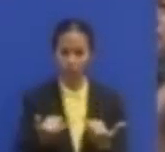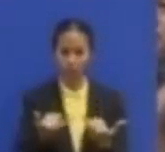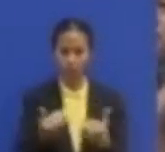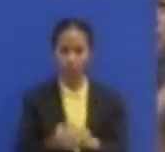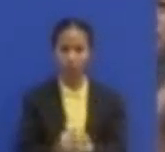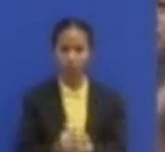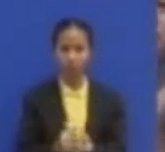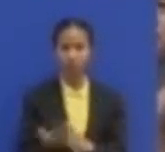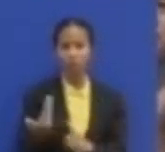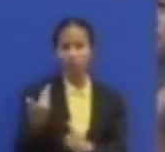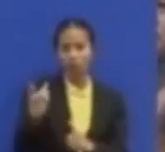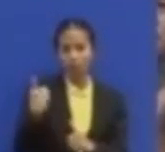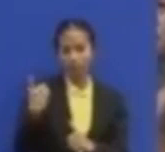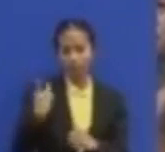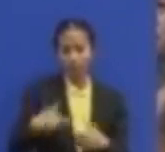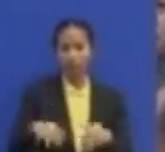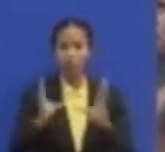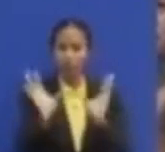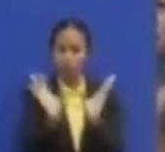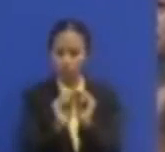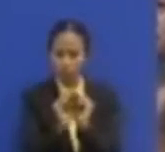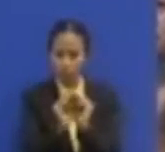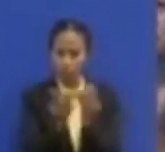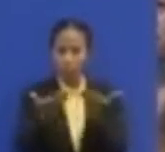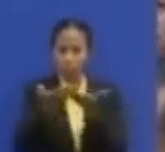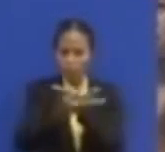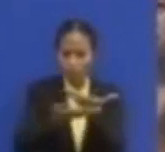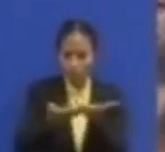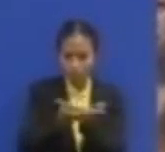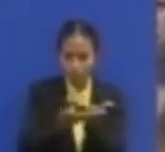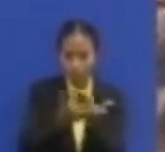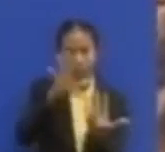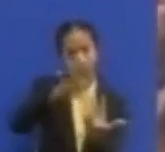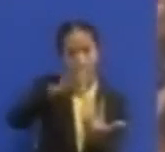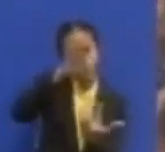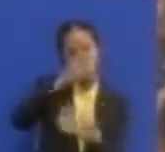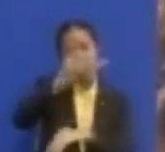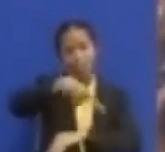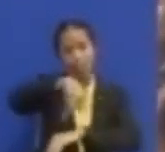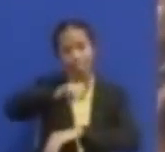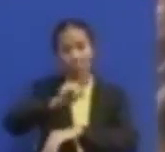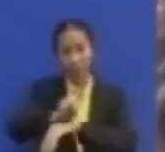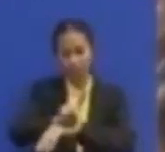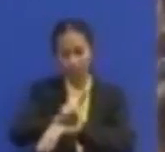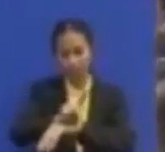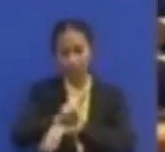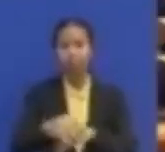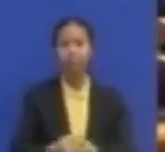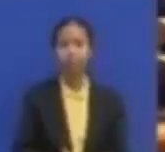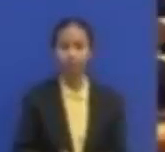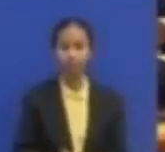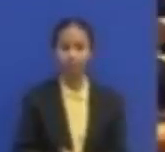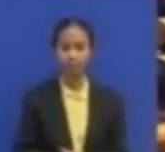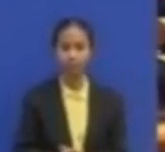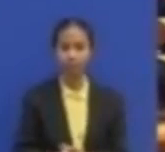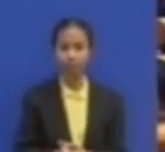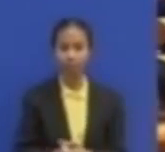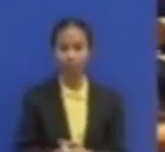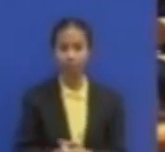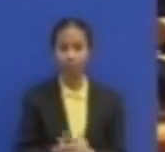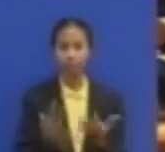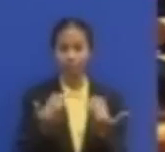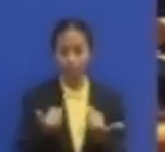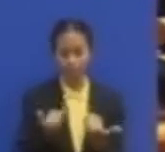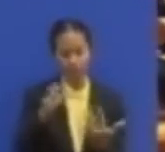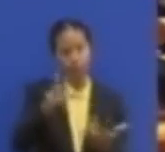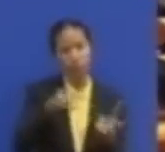งตามระเบียบวาระแล้วก็จะมีการเลือกประธานรองประธานสภาผู้แทนราษฎรด้วยนะคะคุณเกรียงไ กร การเลือกประธาน